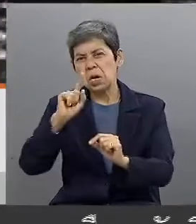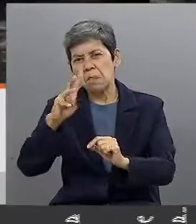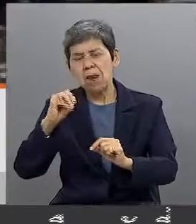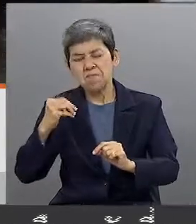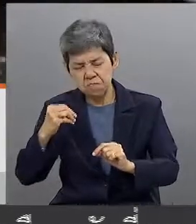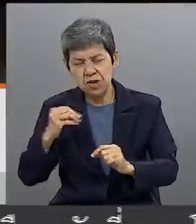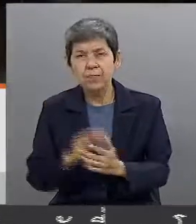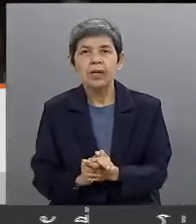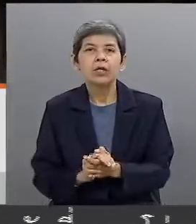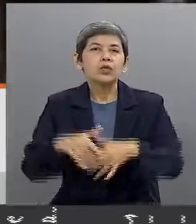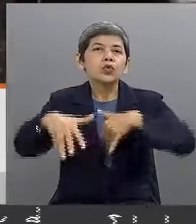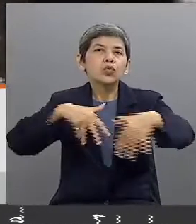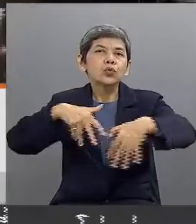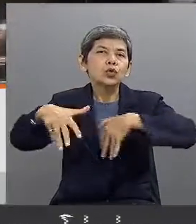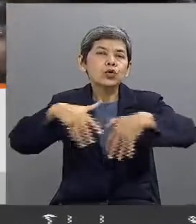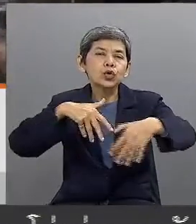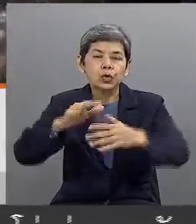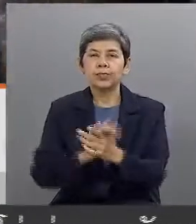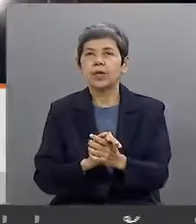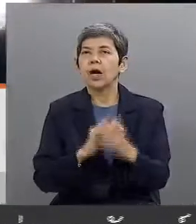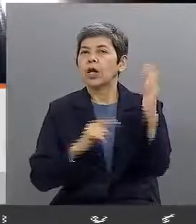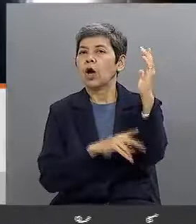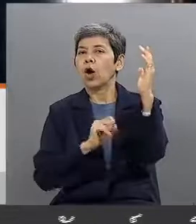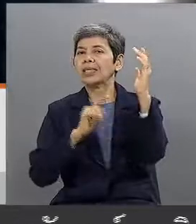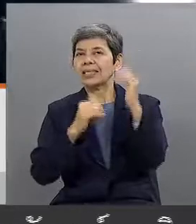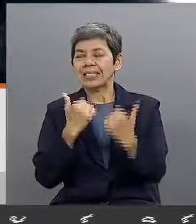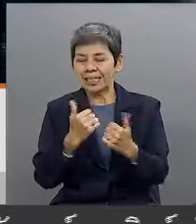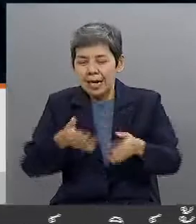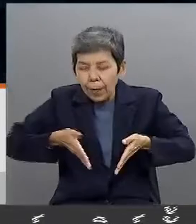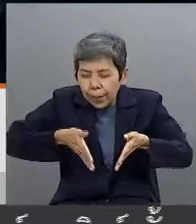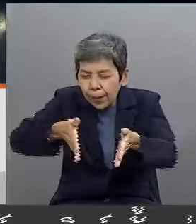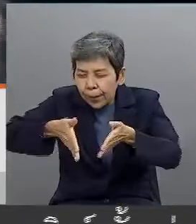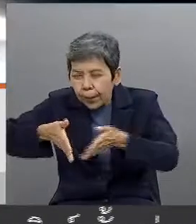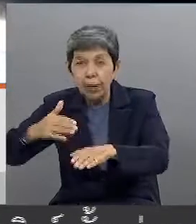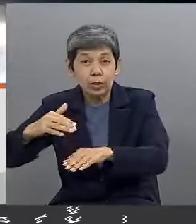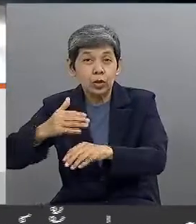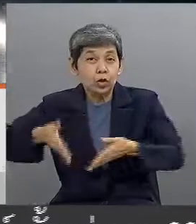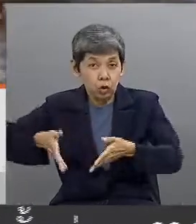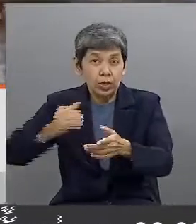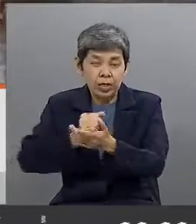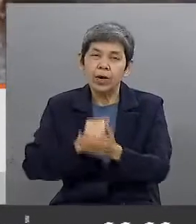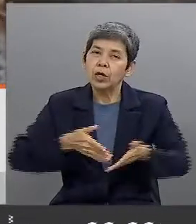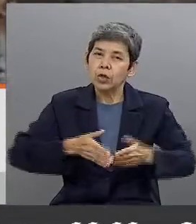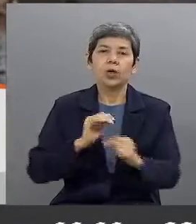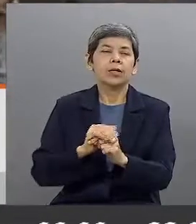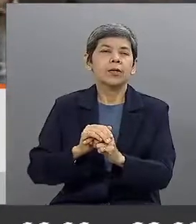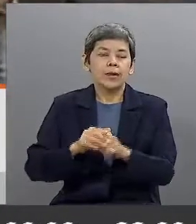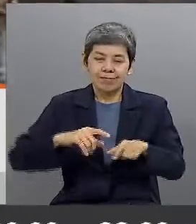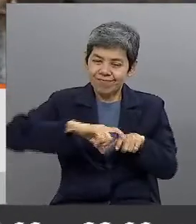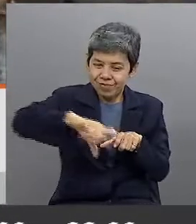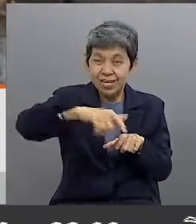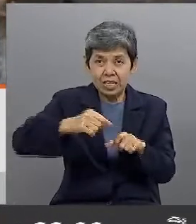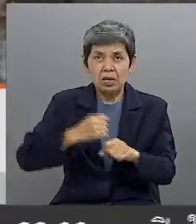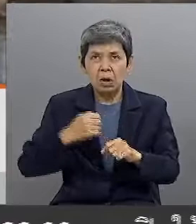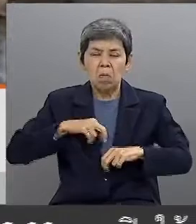ชนเขตเทศบาลนครศรีธรรมราชที่อยู่ในซอยรอยต่อถนนราชดำเนินกับถนนพัฒนาคูขวางบางคนต้องเดินลุยน้